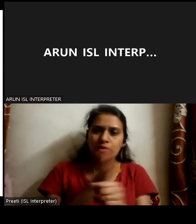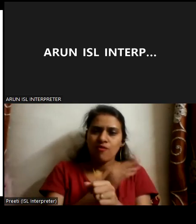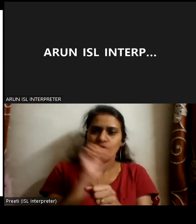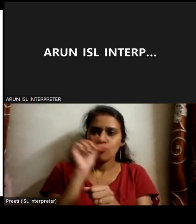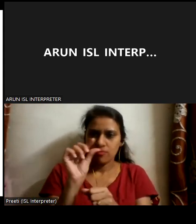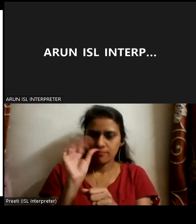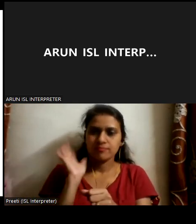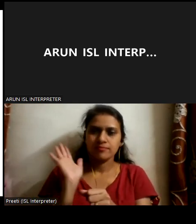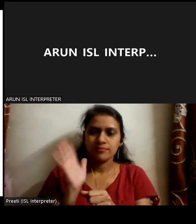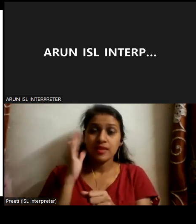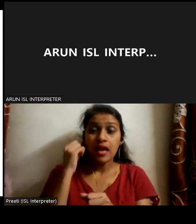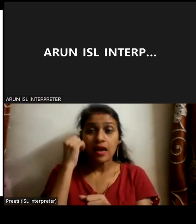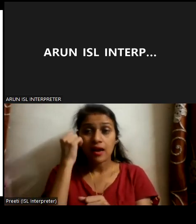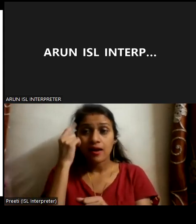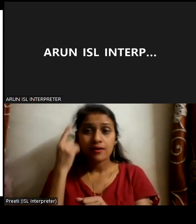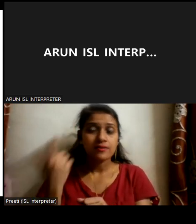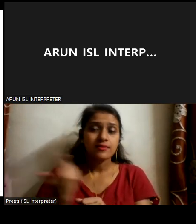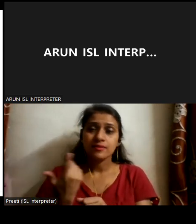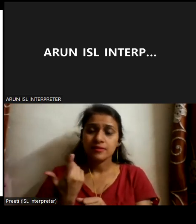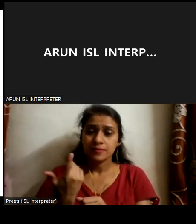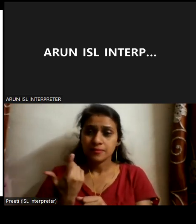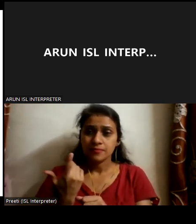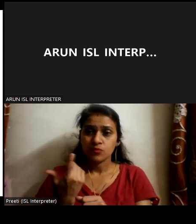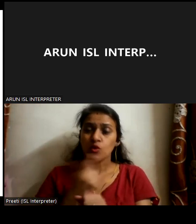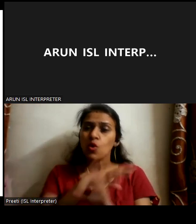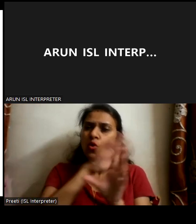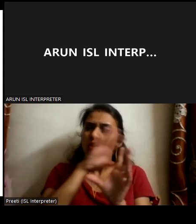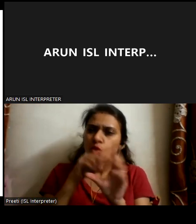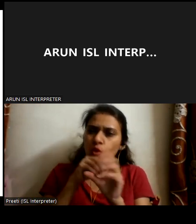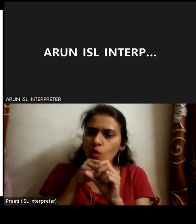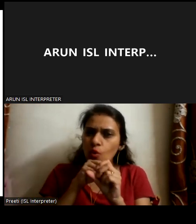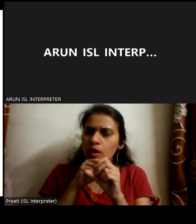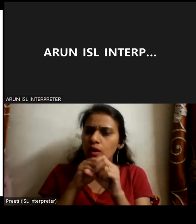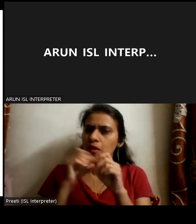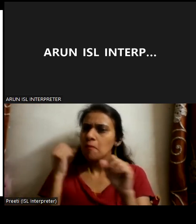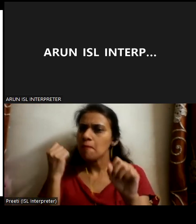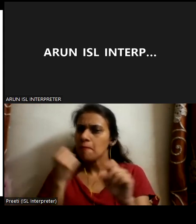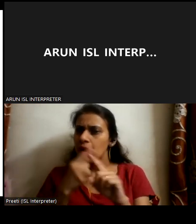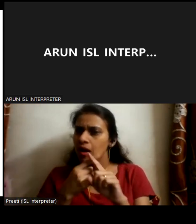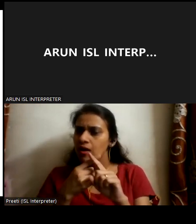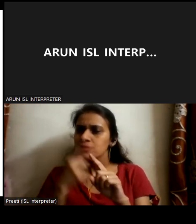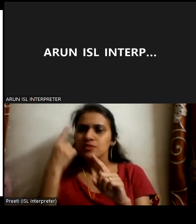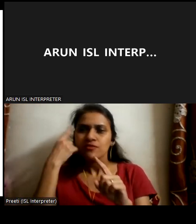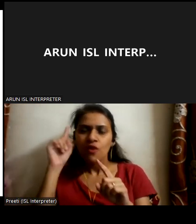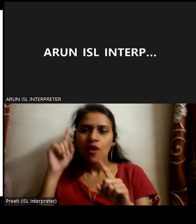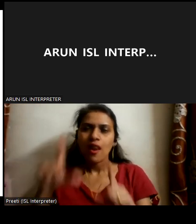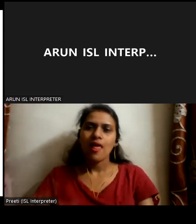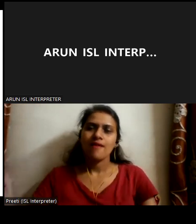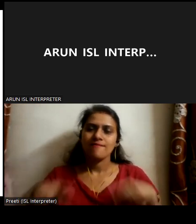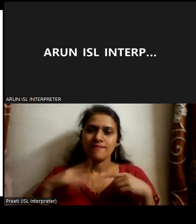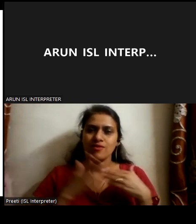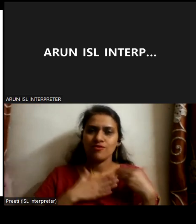लेट्स फर्स्ट अंडरस्टैंड द एंटायर रियल्म ऑफ लाइवलीहुड. ठीक है, तो ये फॉर्मेट पहला क्या काम करता